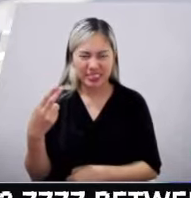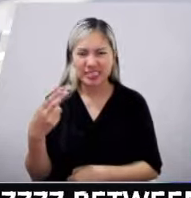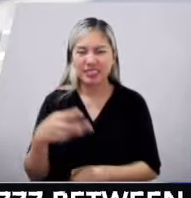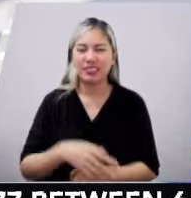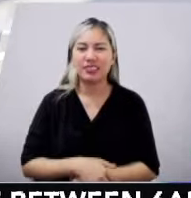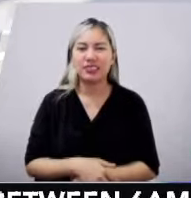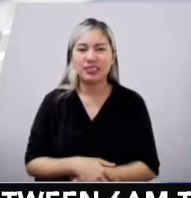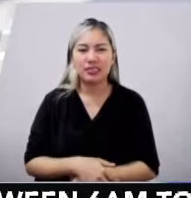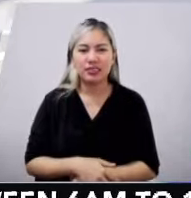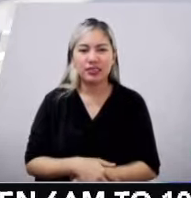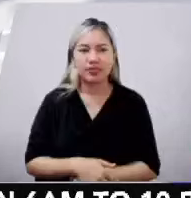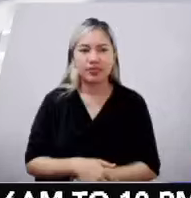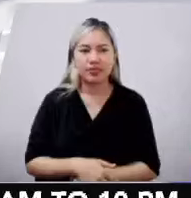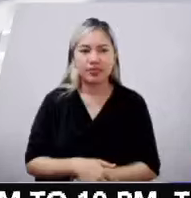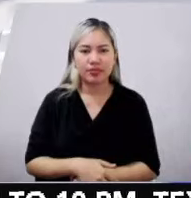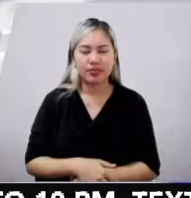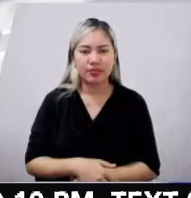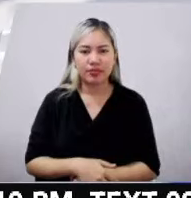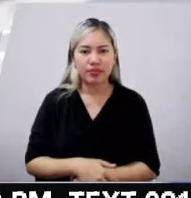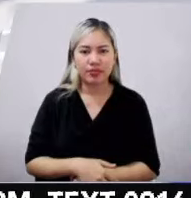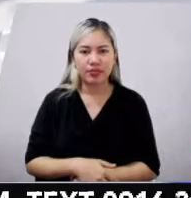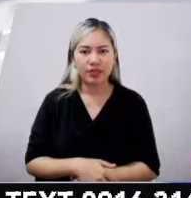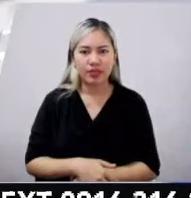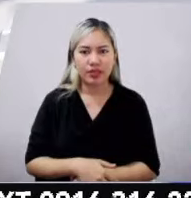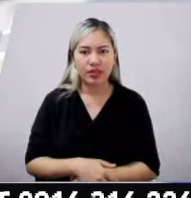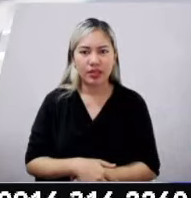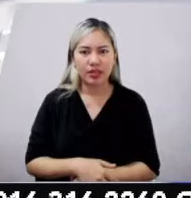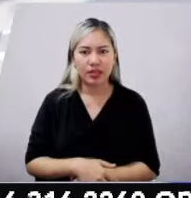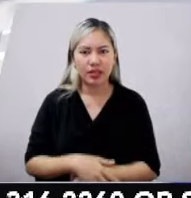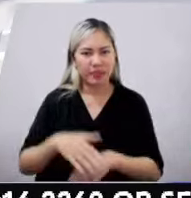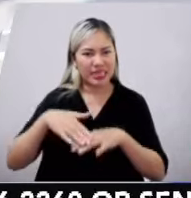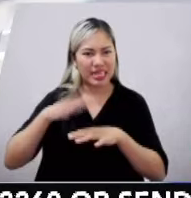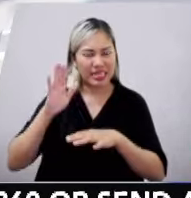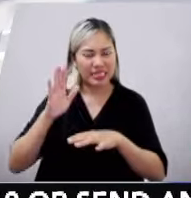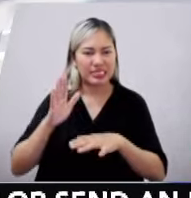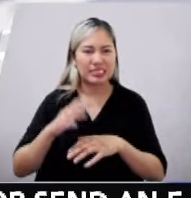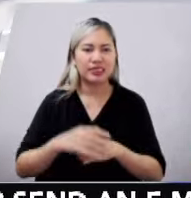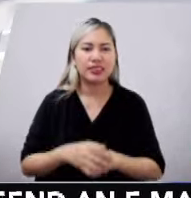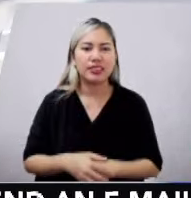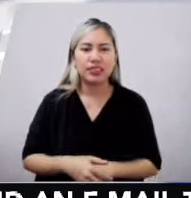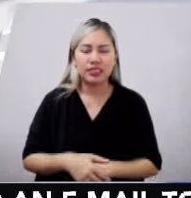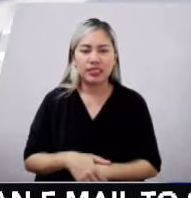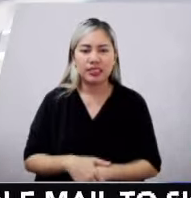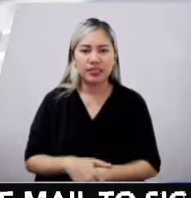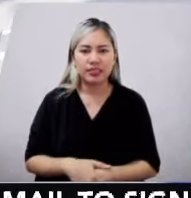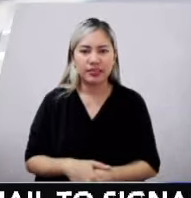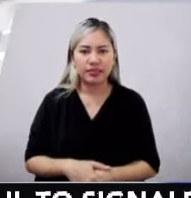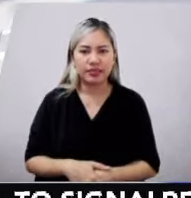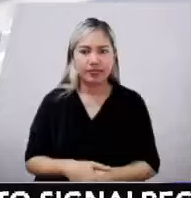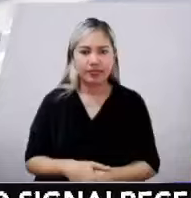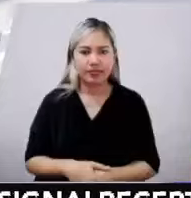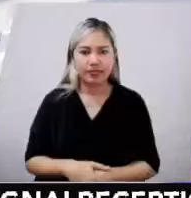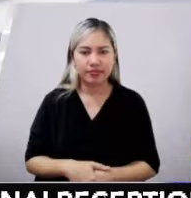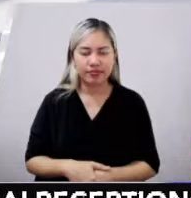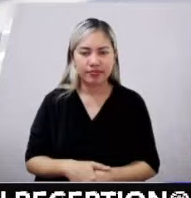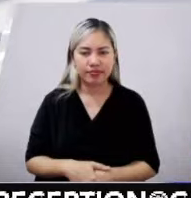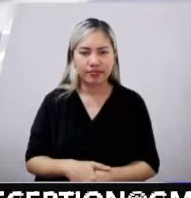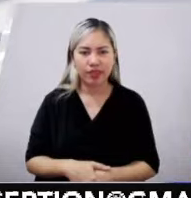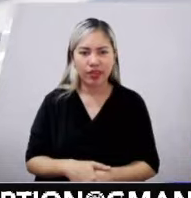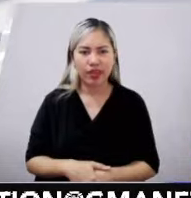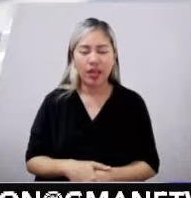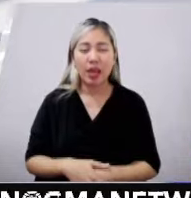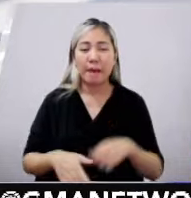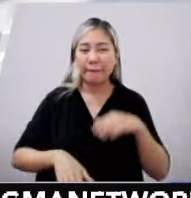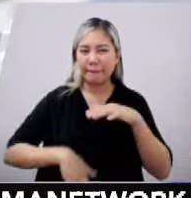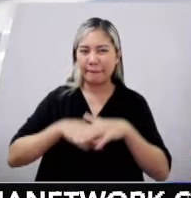approaching ko kurbada para nakatulog ata yung driver. Yung estimate natin na speed is mga nasa